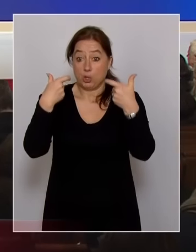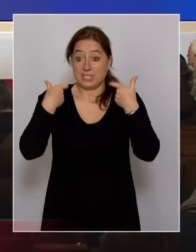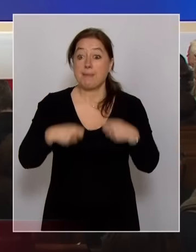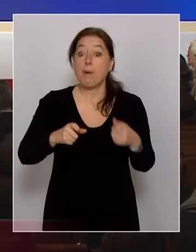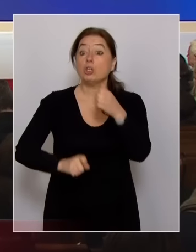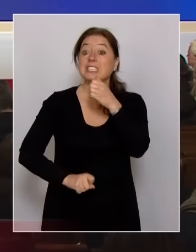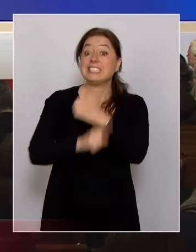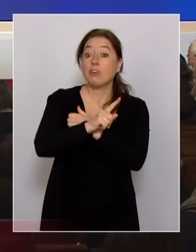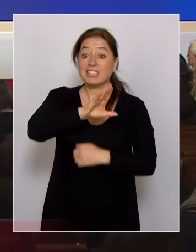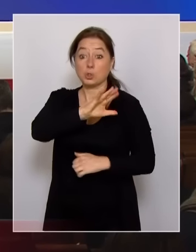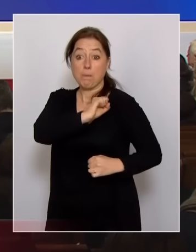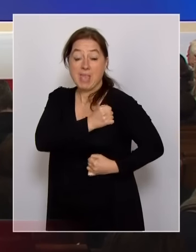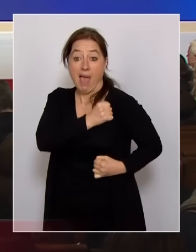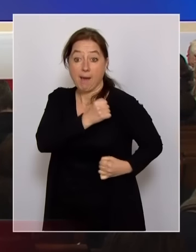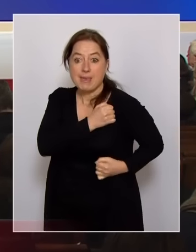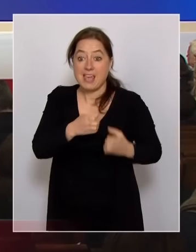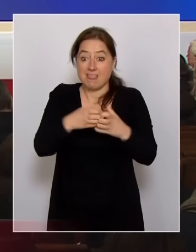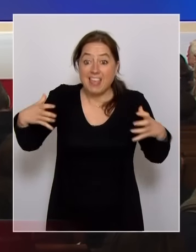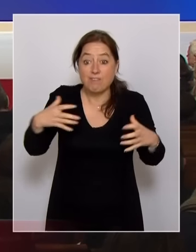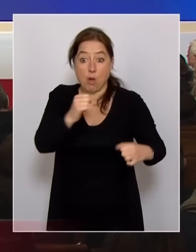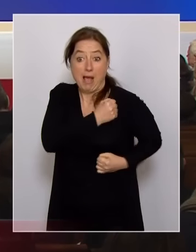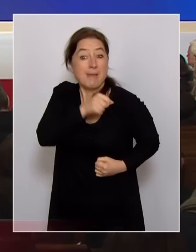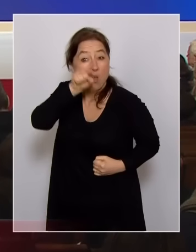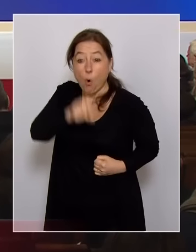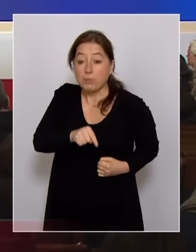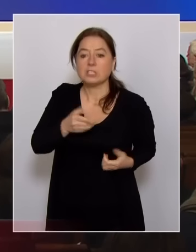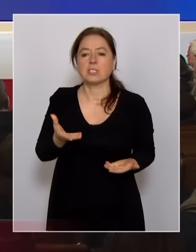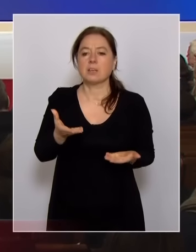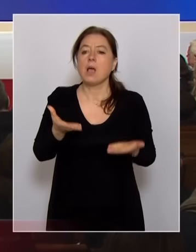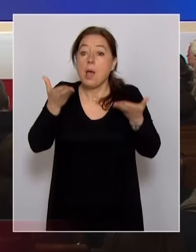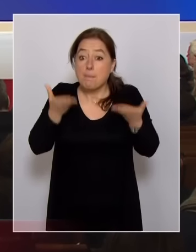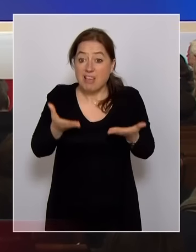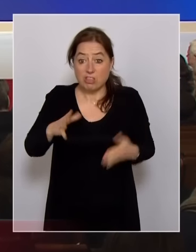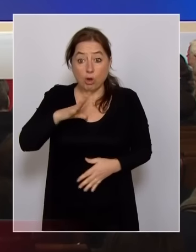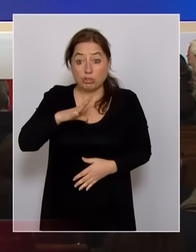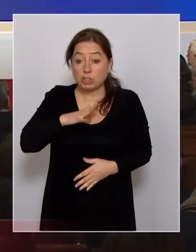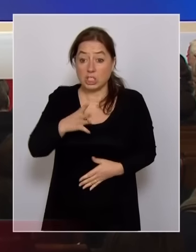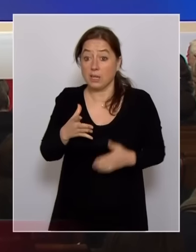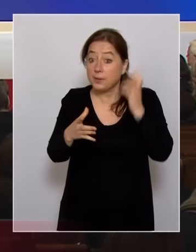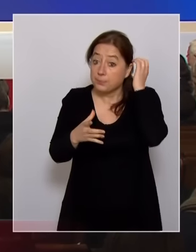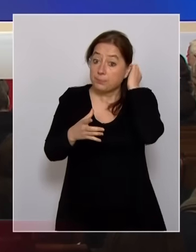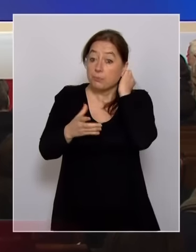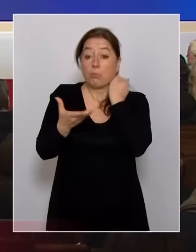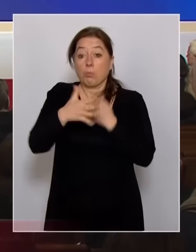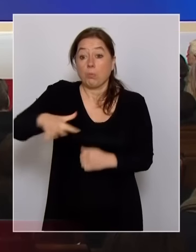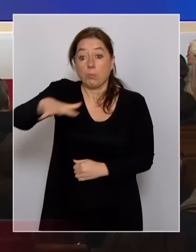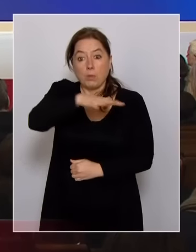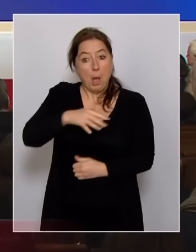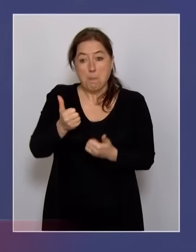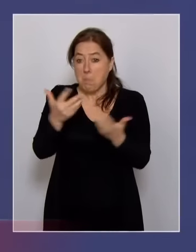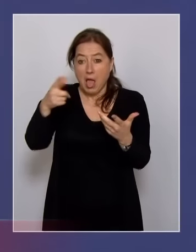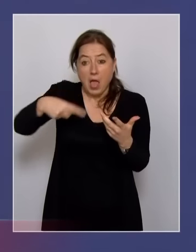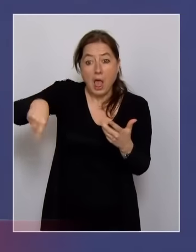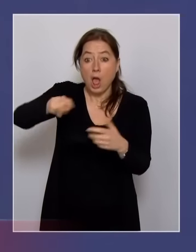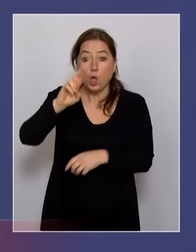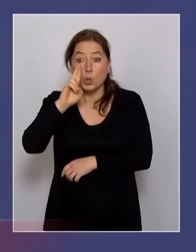de l'accroissement des capacités militaires. Nous avons maintenant des puissances désinhibées régionales qui sont en train de monter aussi leurs capacités.